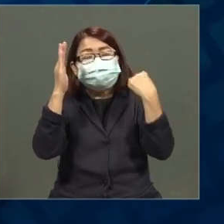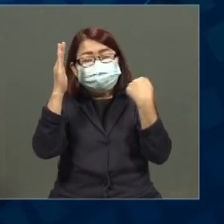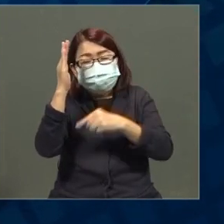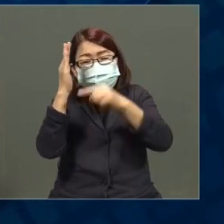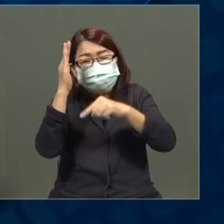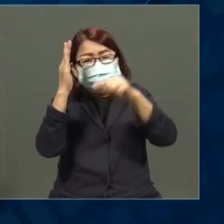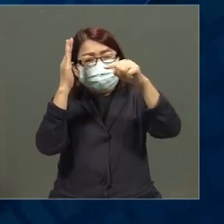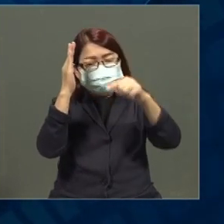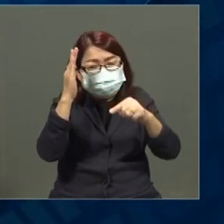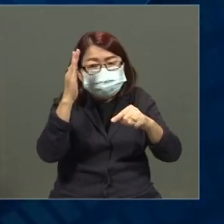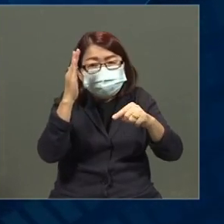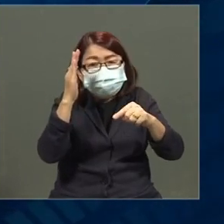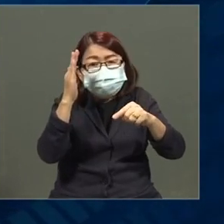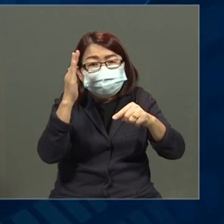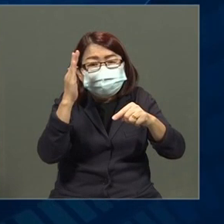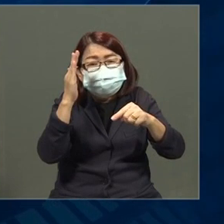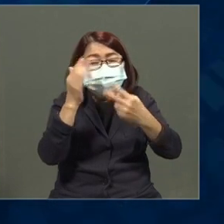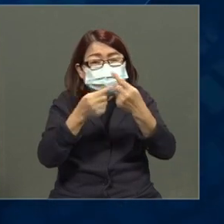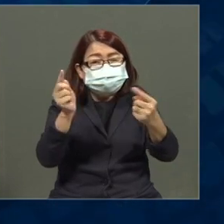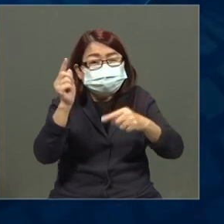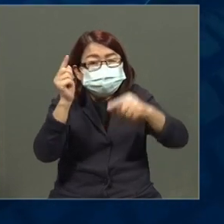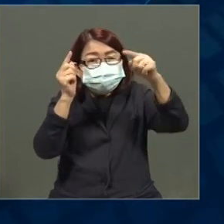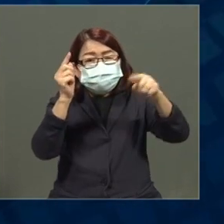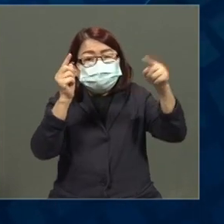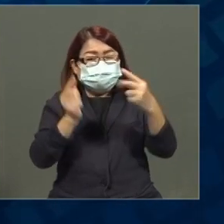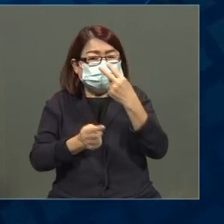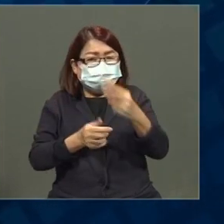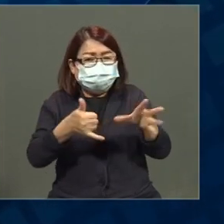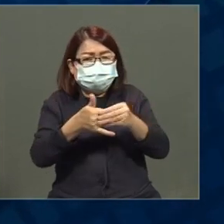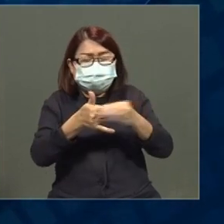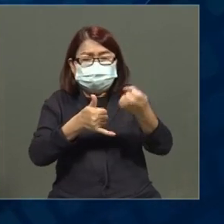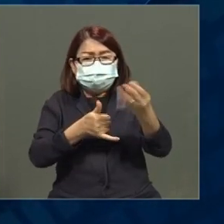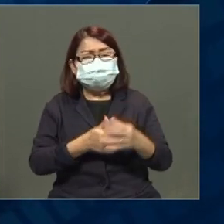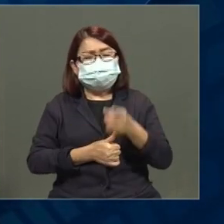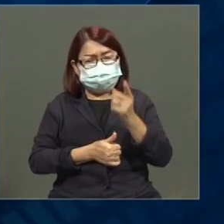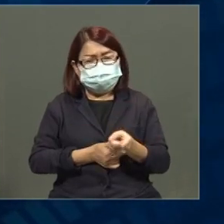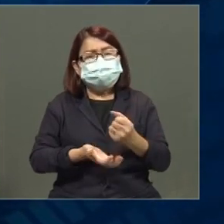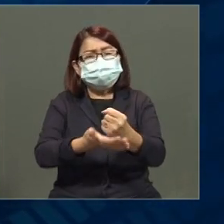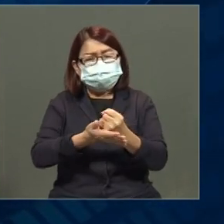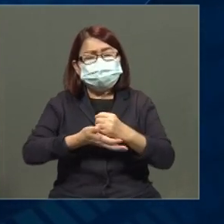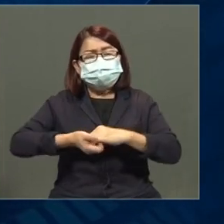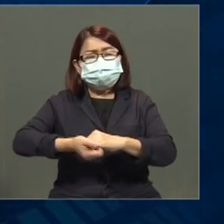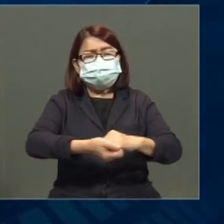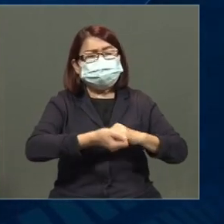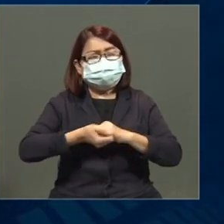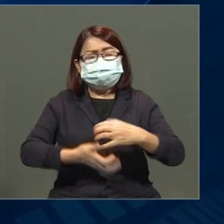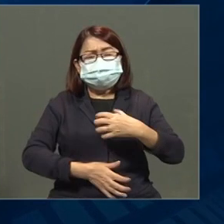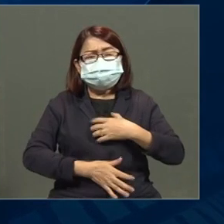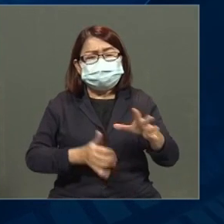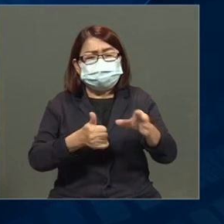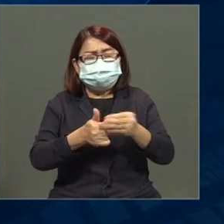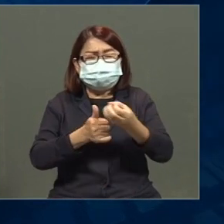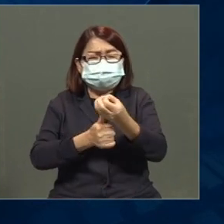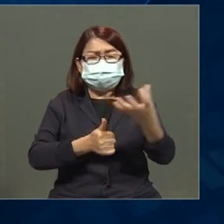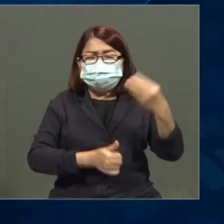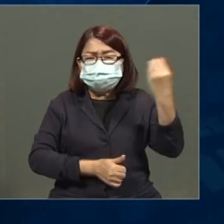ท่านเห็นเนี่ยตัวเลขก็ยังสูงในลักษณะที่เรายังต้องร่วมมือช่วยกันนะคะที่จะลดจำนวนผู้ติดเชื้อรายใหม่ให้ได้